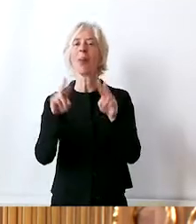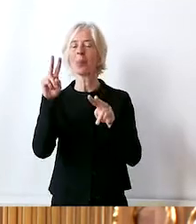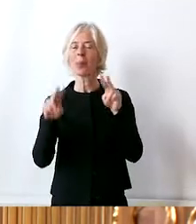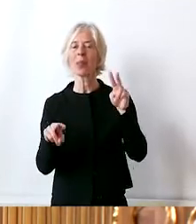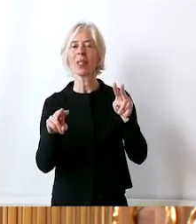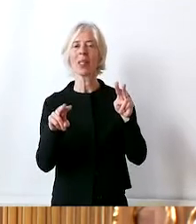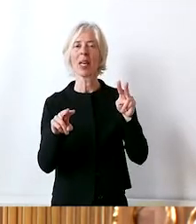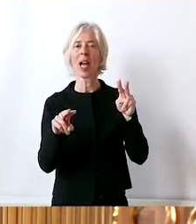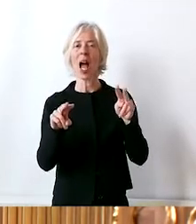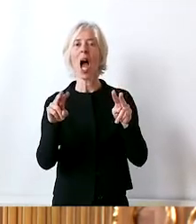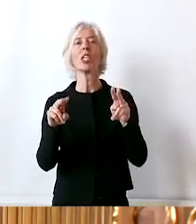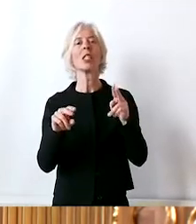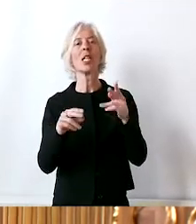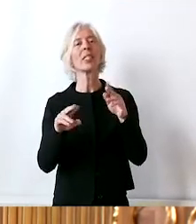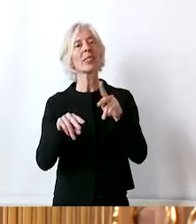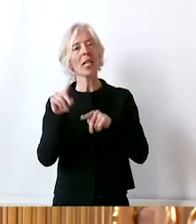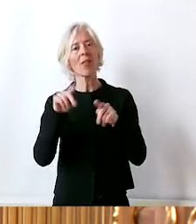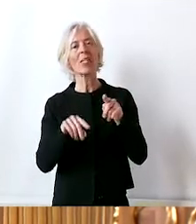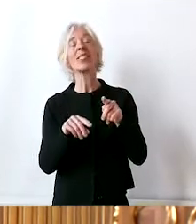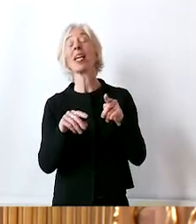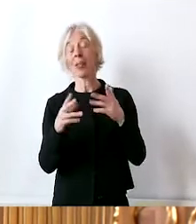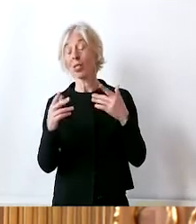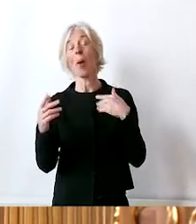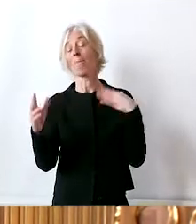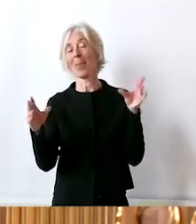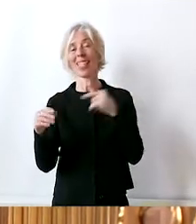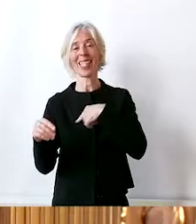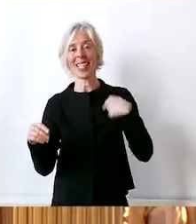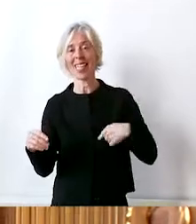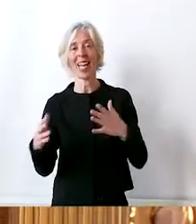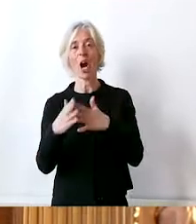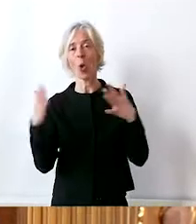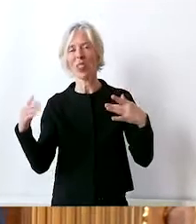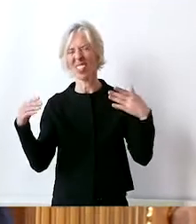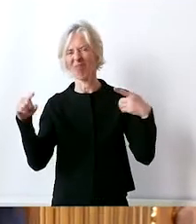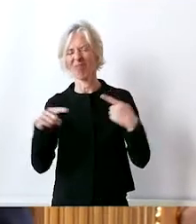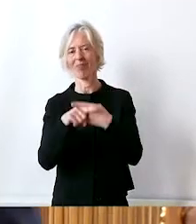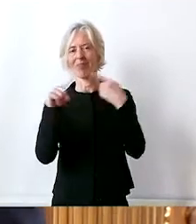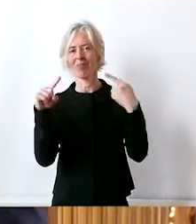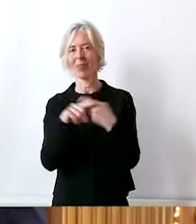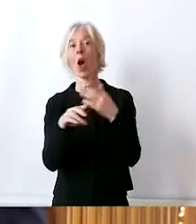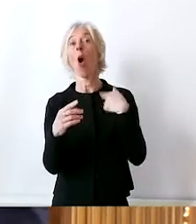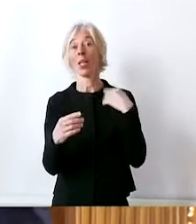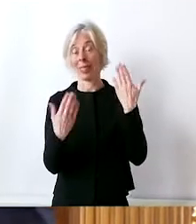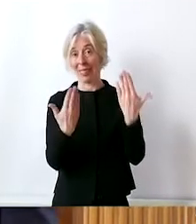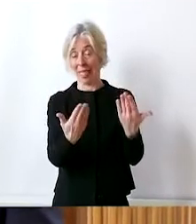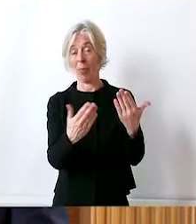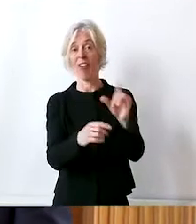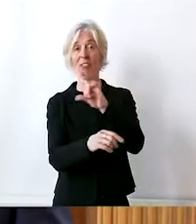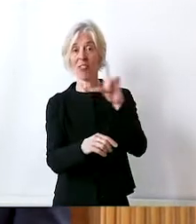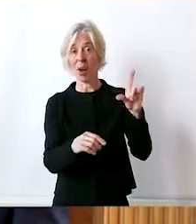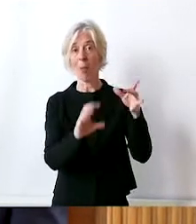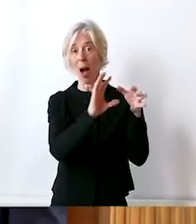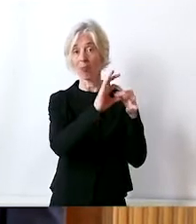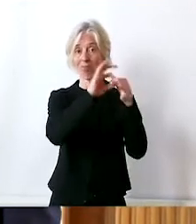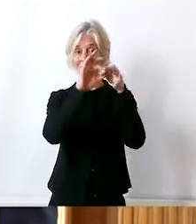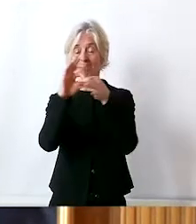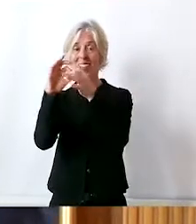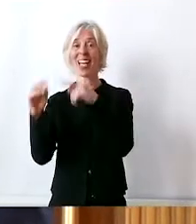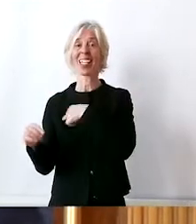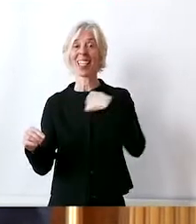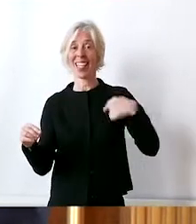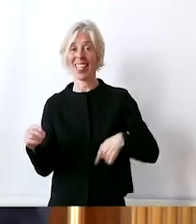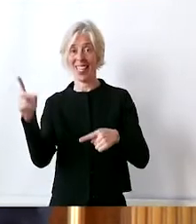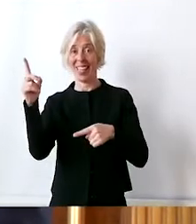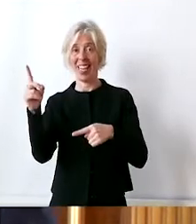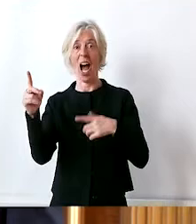Und Sie sind ein Unternehmen mit einer chinesischen Mutter, also zumindest mal in zwei Welten zu Hause. Und was können Sie uns denn hier in